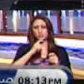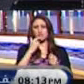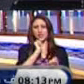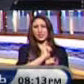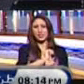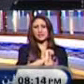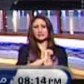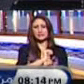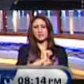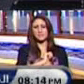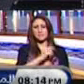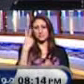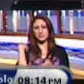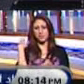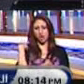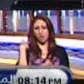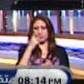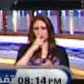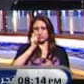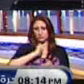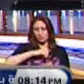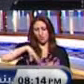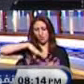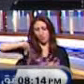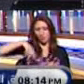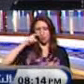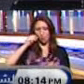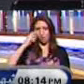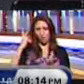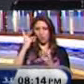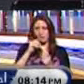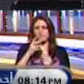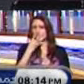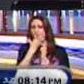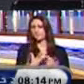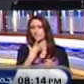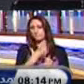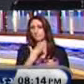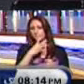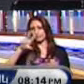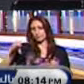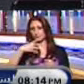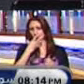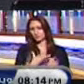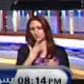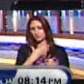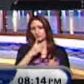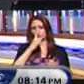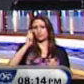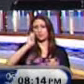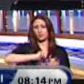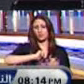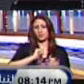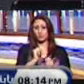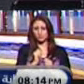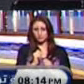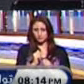شرطة. يعني كانوا فيهم ناس ملتحية كتير، تهمونا بتهمة